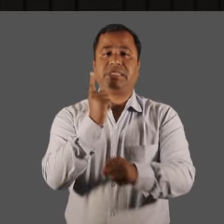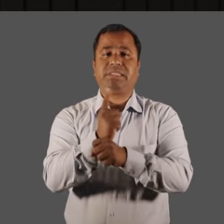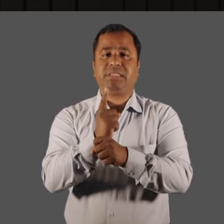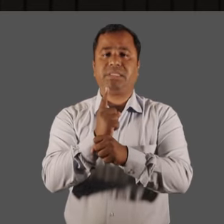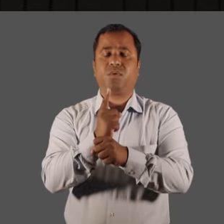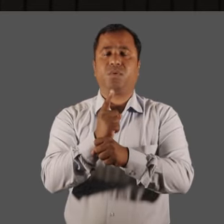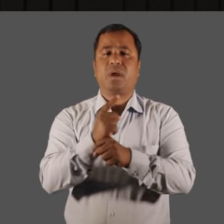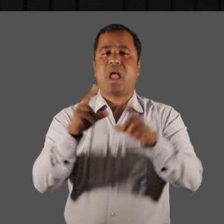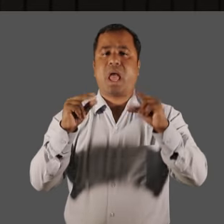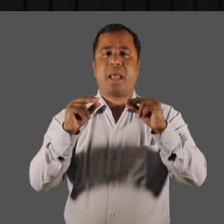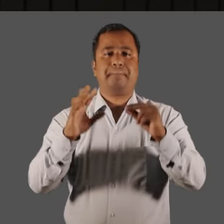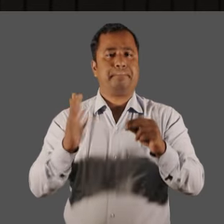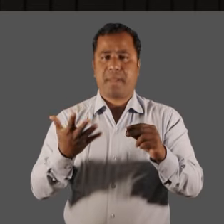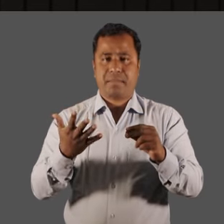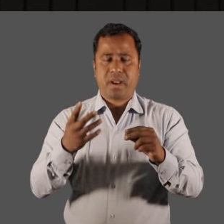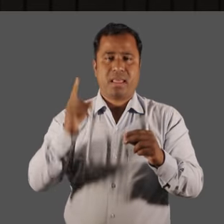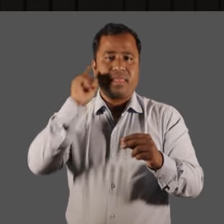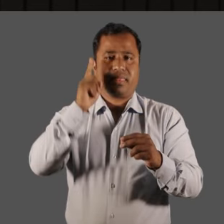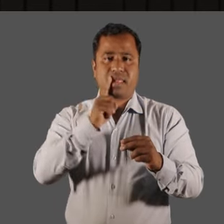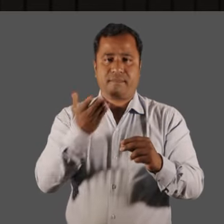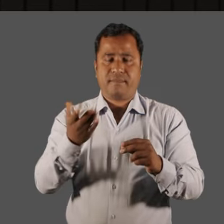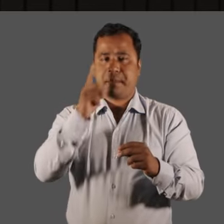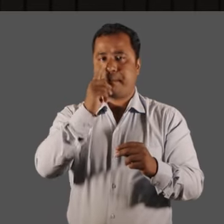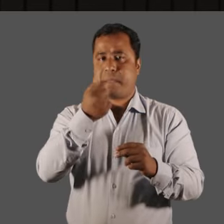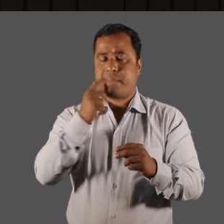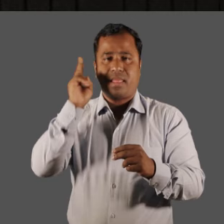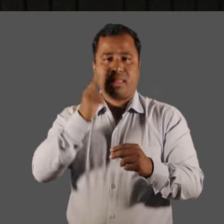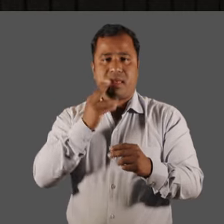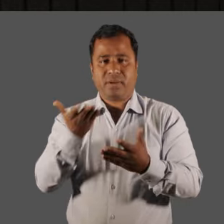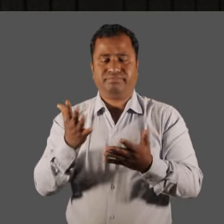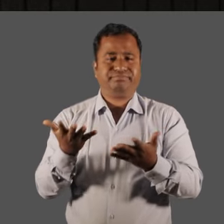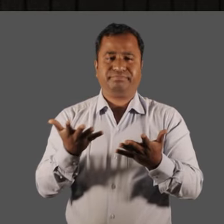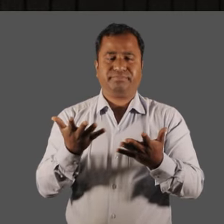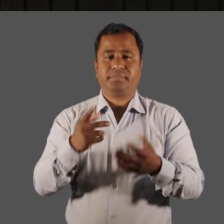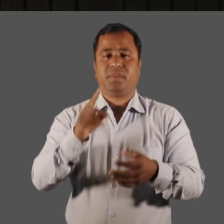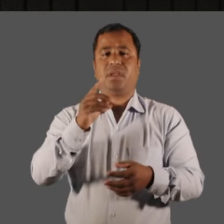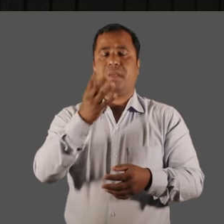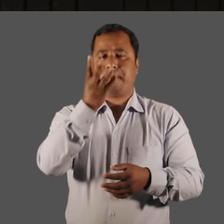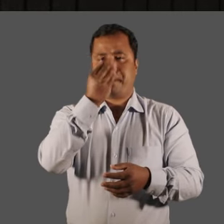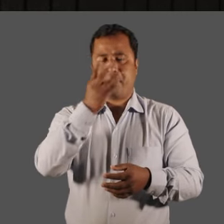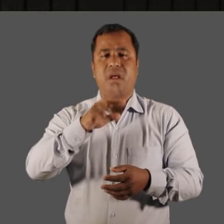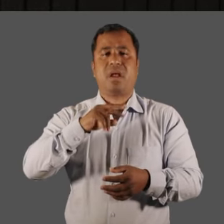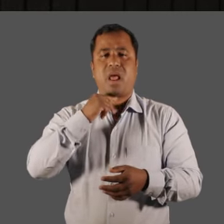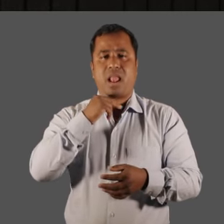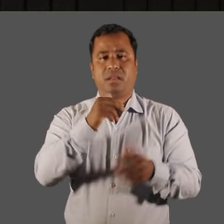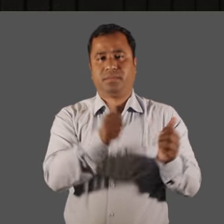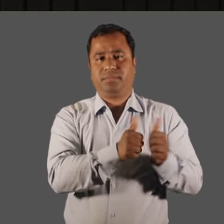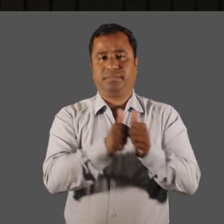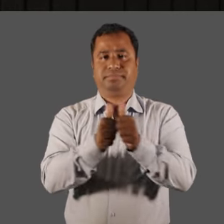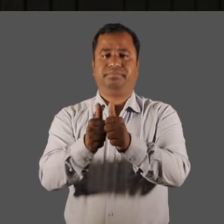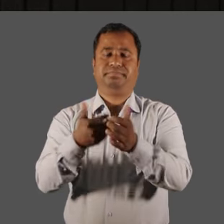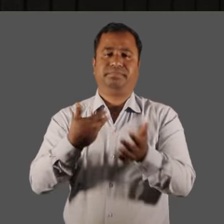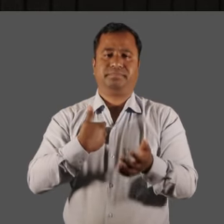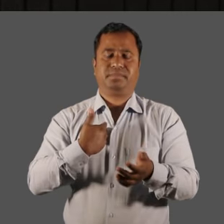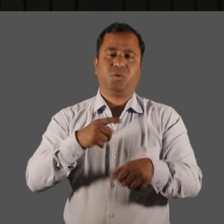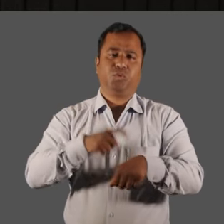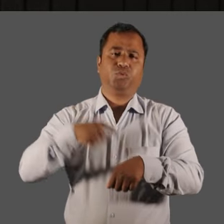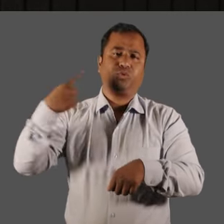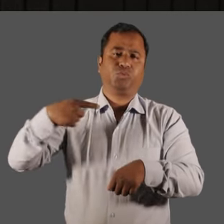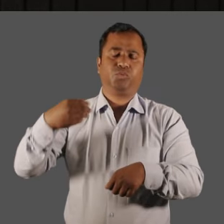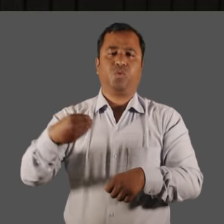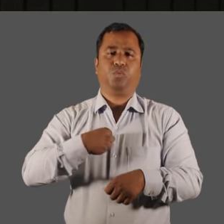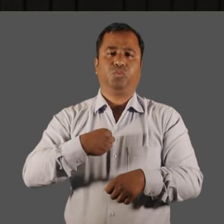পারবেন না, সেই জায়গা থেকে ফ্যামিলির অন্যান্যরা যেতেন। আহ, এটা আসলে আমার সব সময়কার